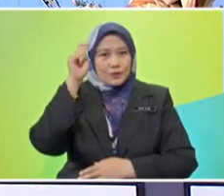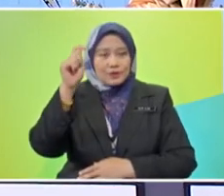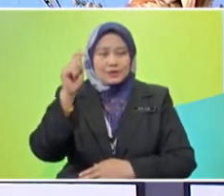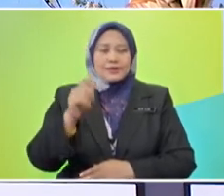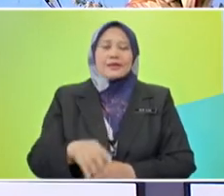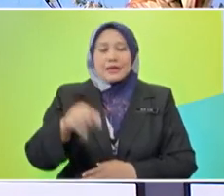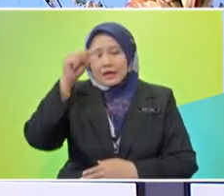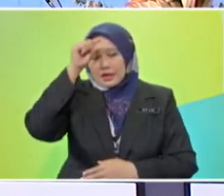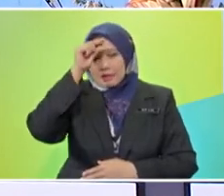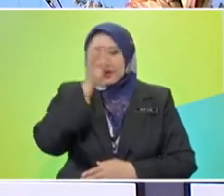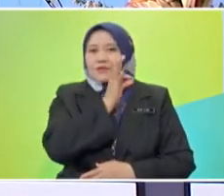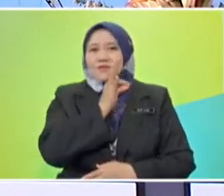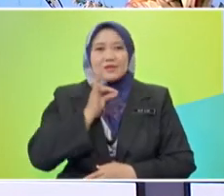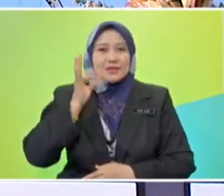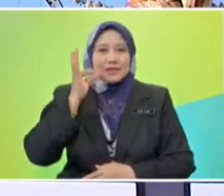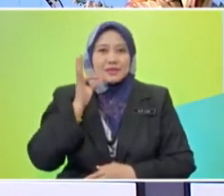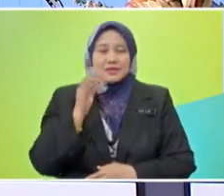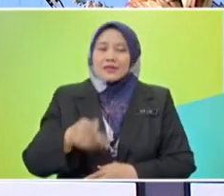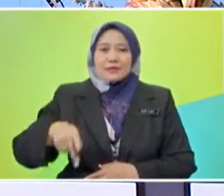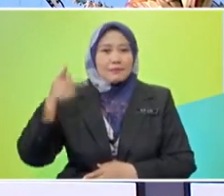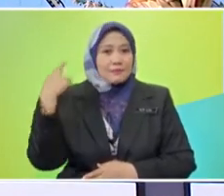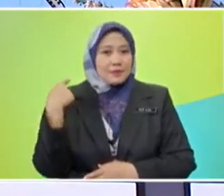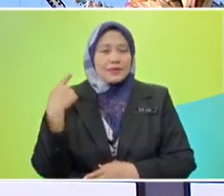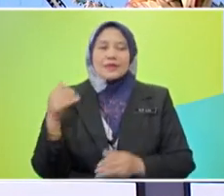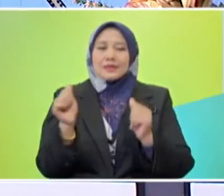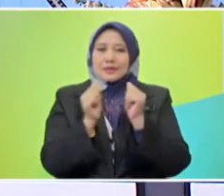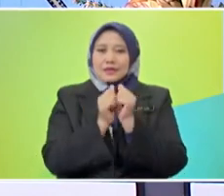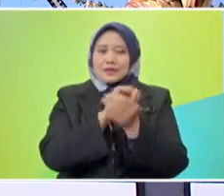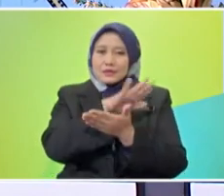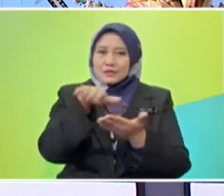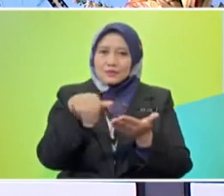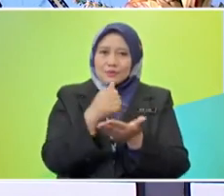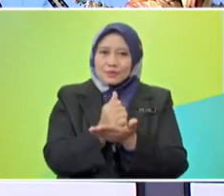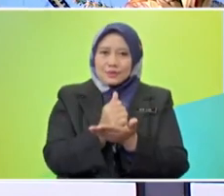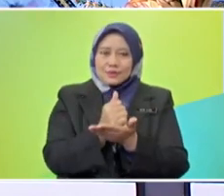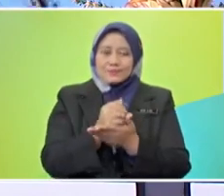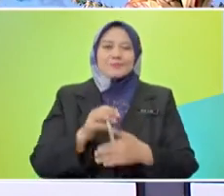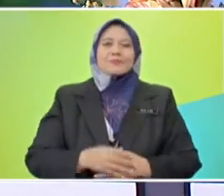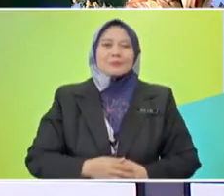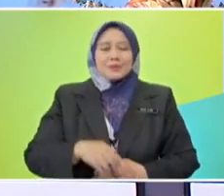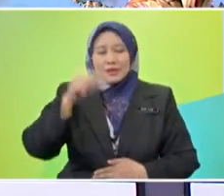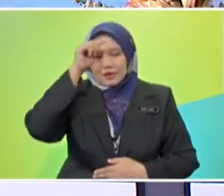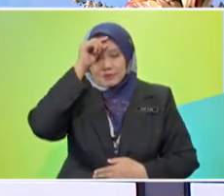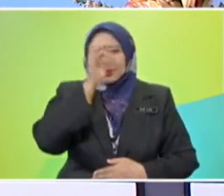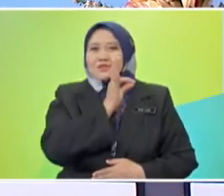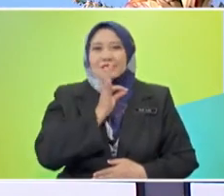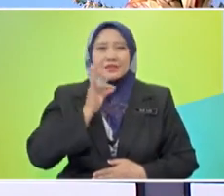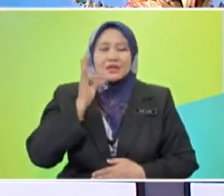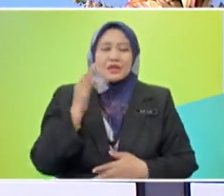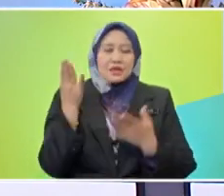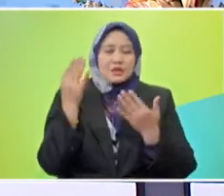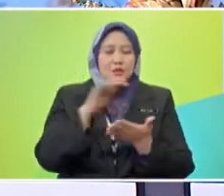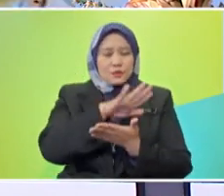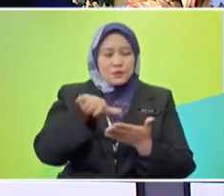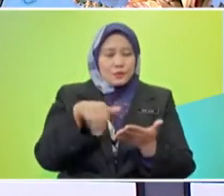kembali bersama-sama dengan semua adik-adik Abang Fizi yang sedang menonton sekarang ini. Abang Fizi harapkan semua dalam keadaan yang baik-baik, dalam keadaan yang